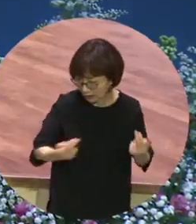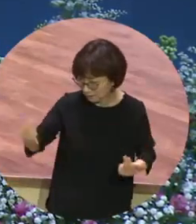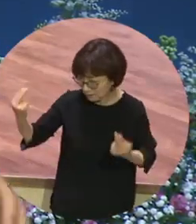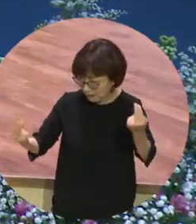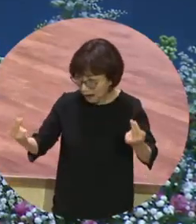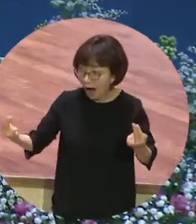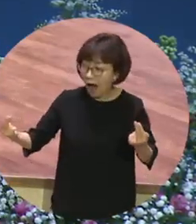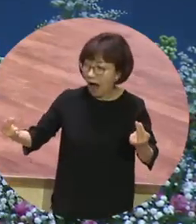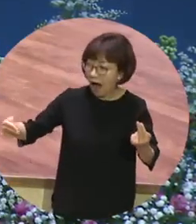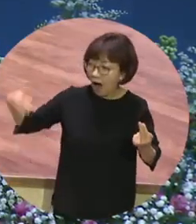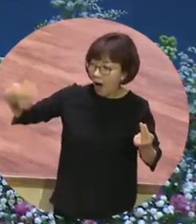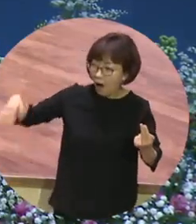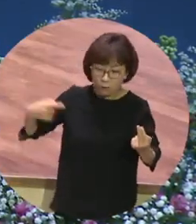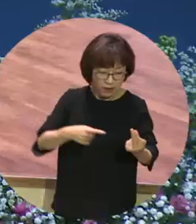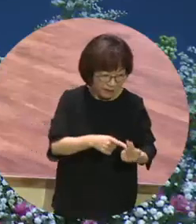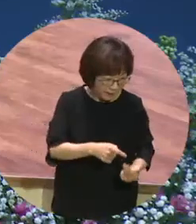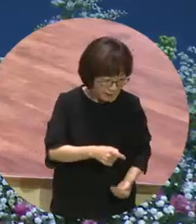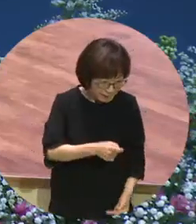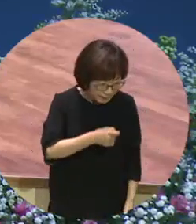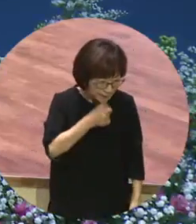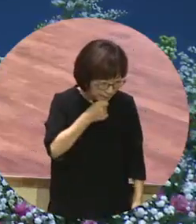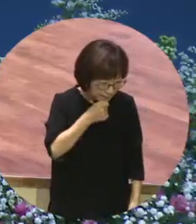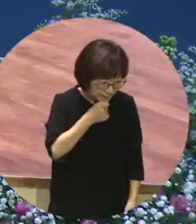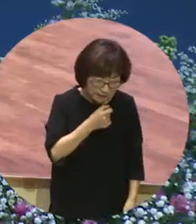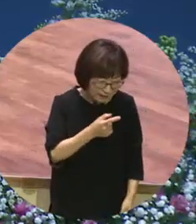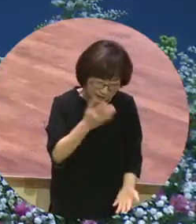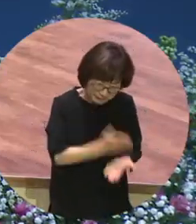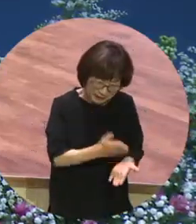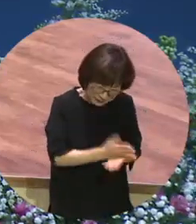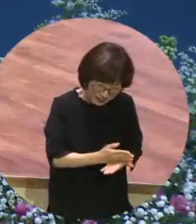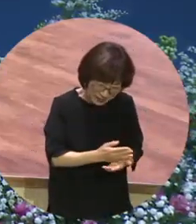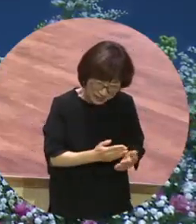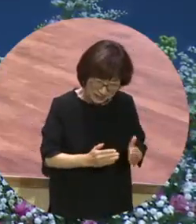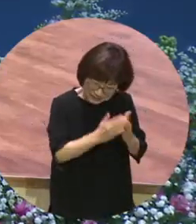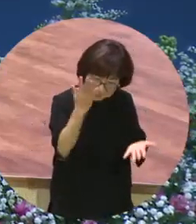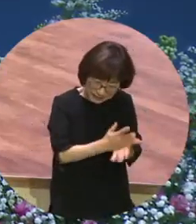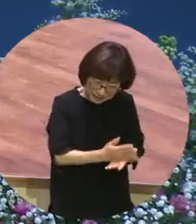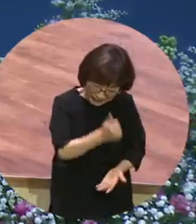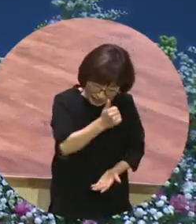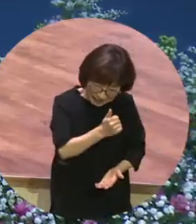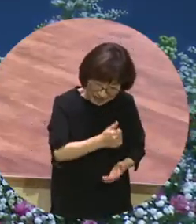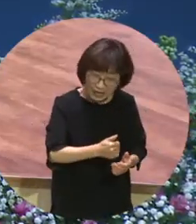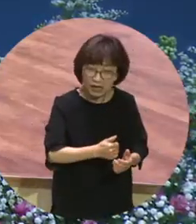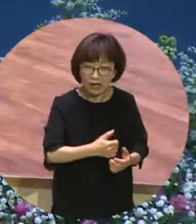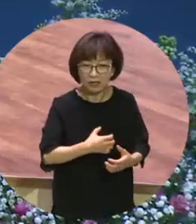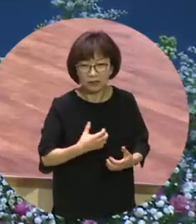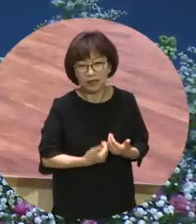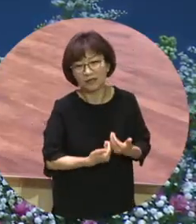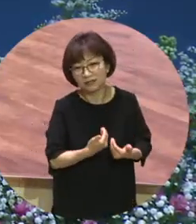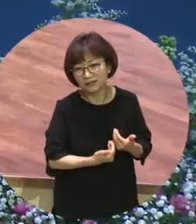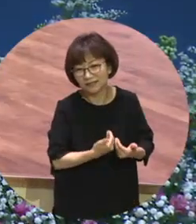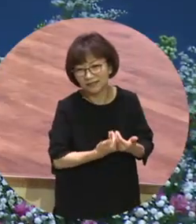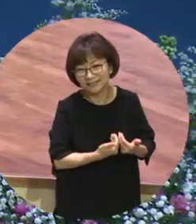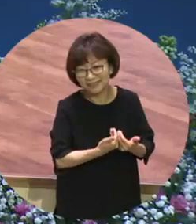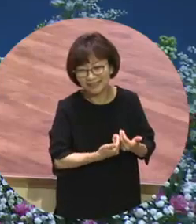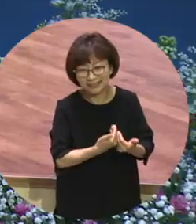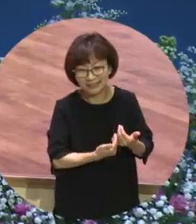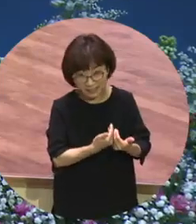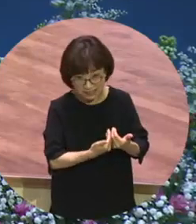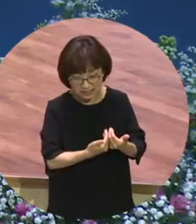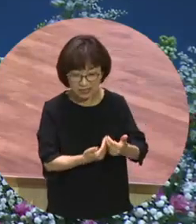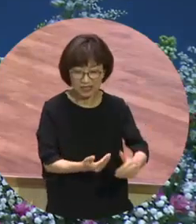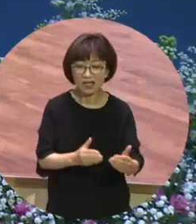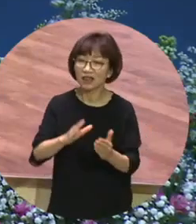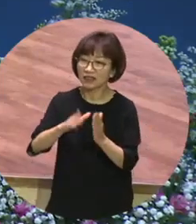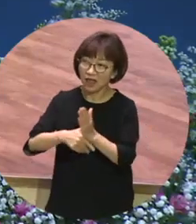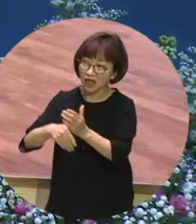있겠는가? 라는 시험이에요. 이런 갈등이 이런 의문이 생깁니다. 이때 학계 선지자를 통해서